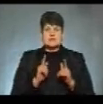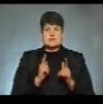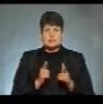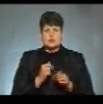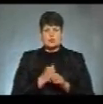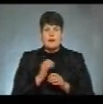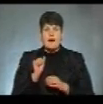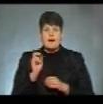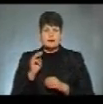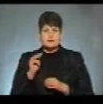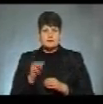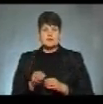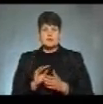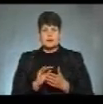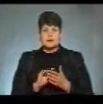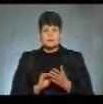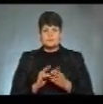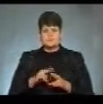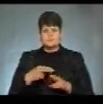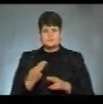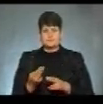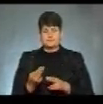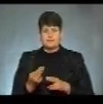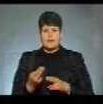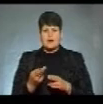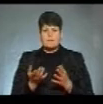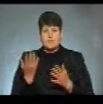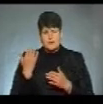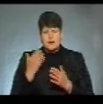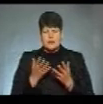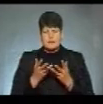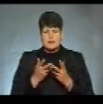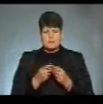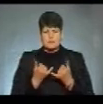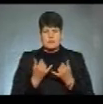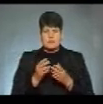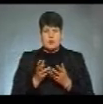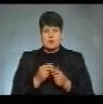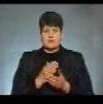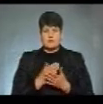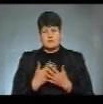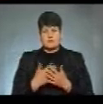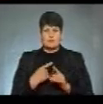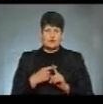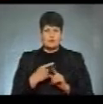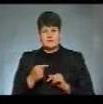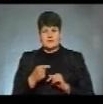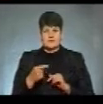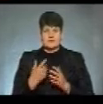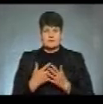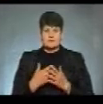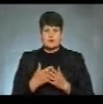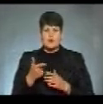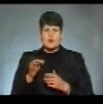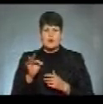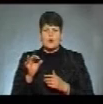зробили акт, де буде відшкодування. По попередніх підрахунках, що ми зараз порахували, то так, плюс-мінус, це виходить там городина. У нас,